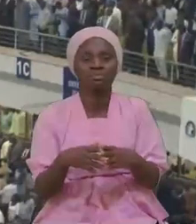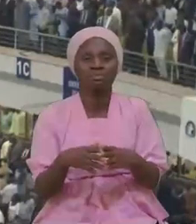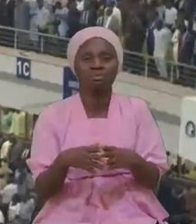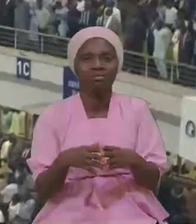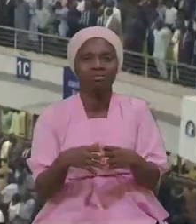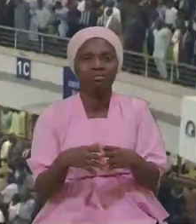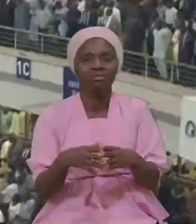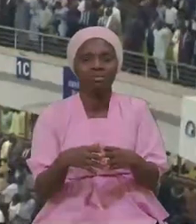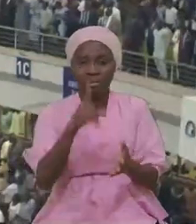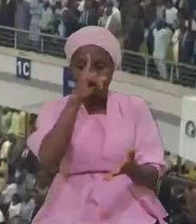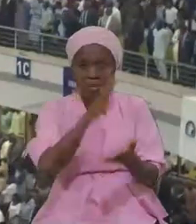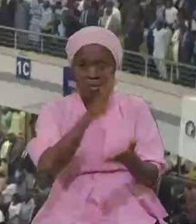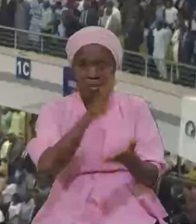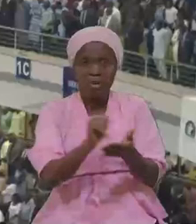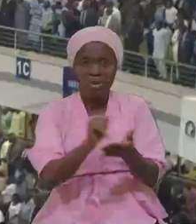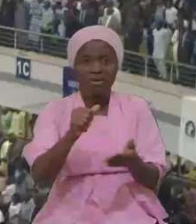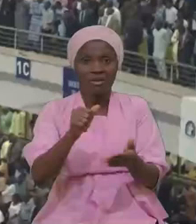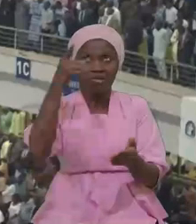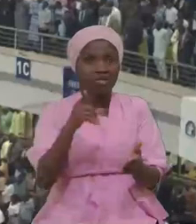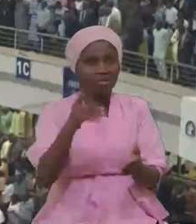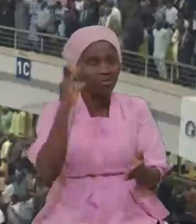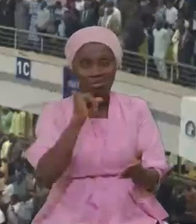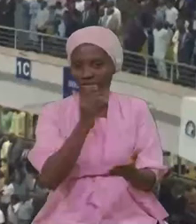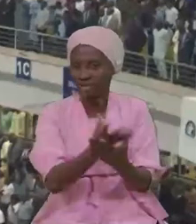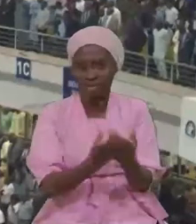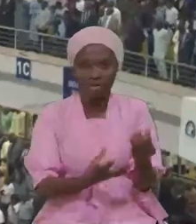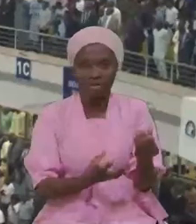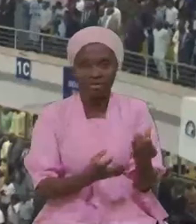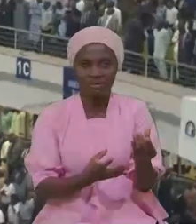Crois au Seigneur, tu ne manqueras pas.